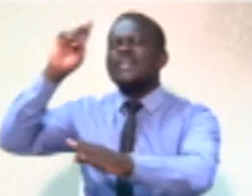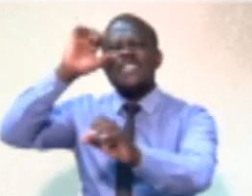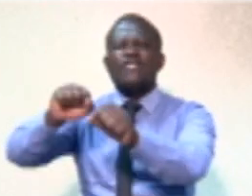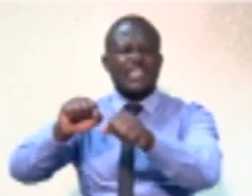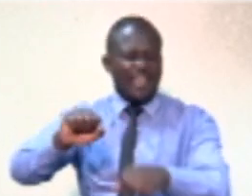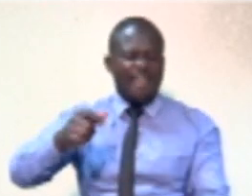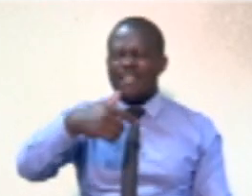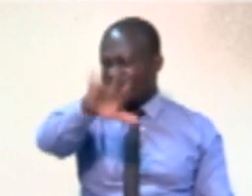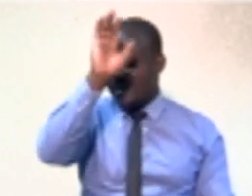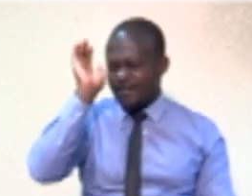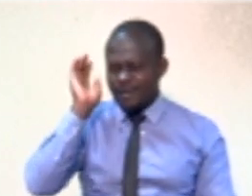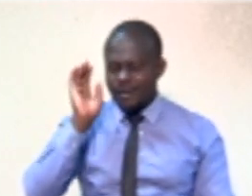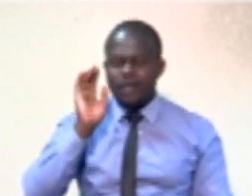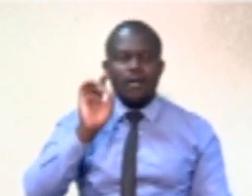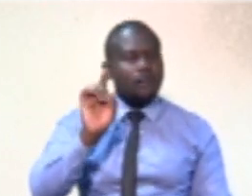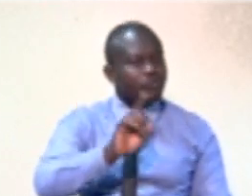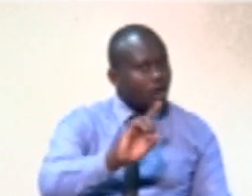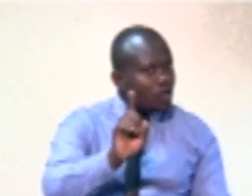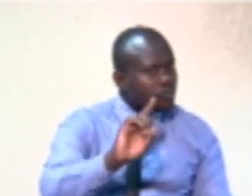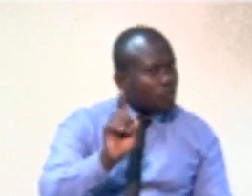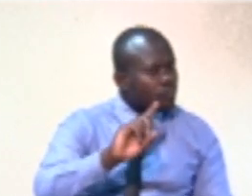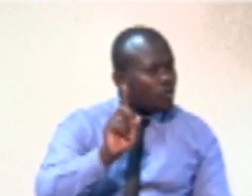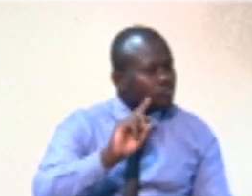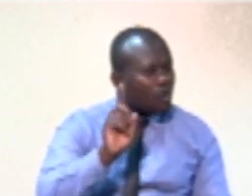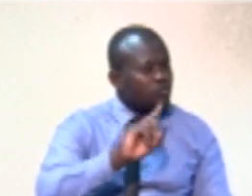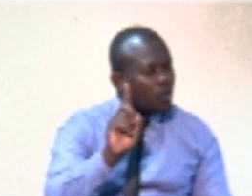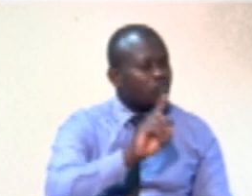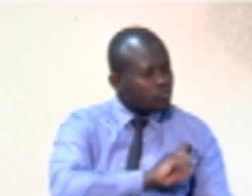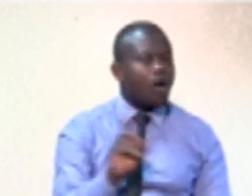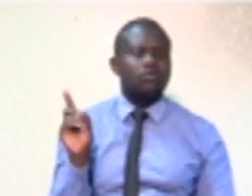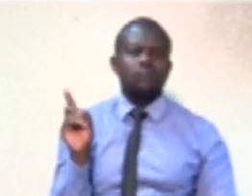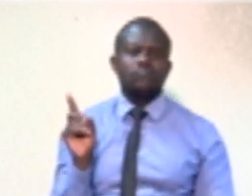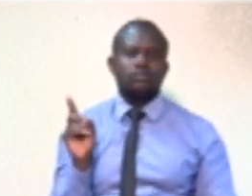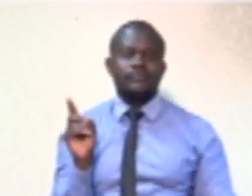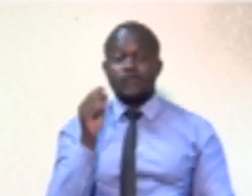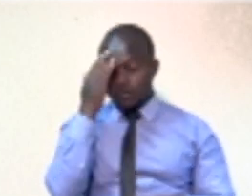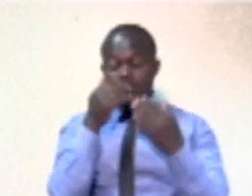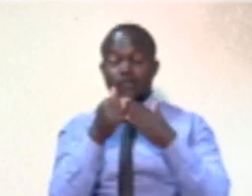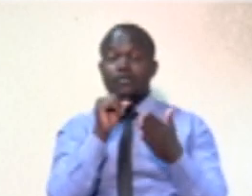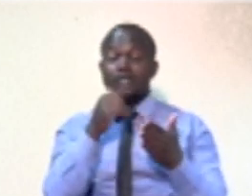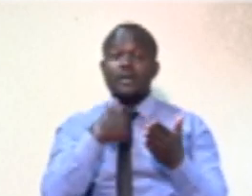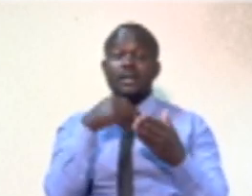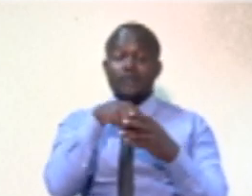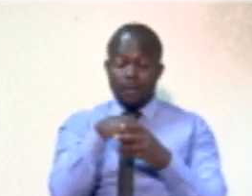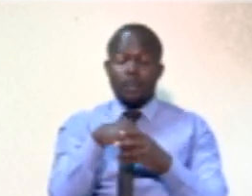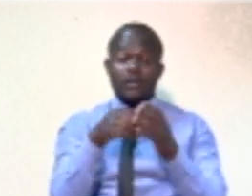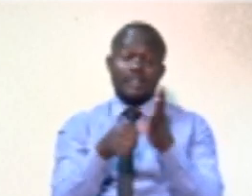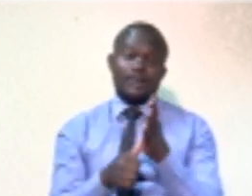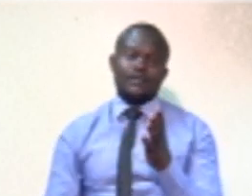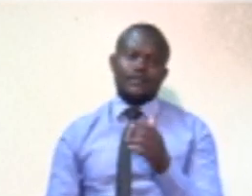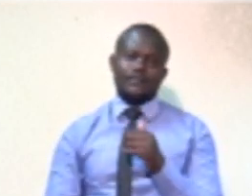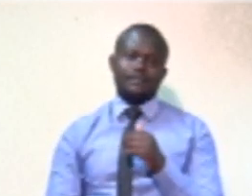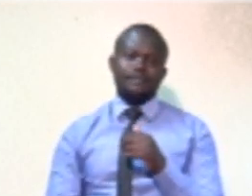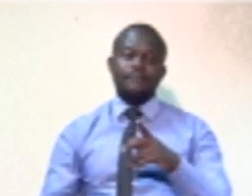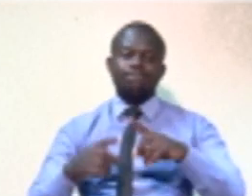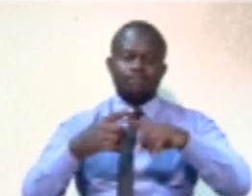yuko amabwirizi cyabagiriyeho ni ukugira ngo arinde abantu ariko nawe mu by'ukuri utabigiramo nawe ubwo utabigiramo ibibazo